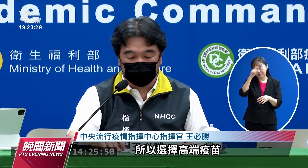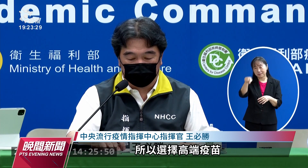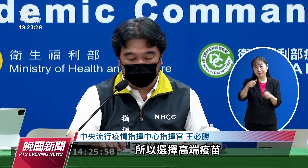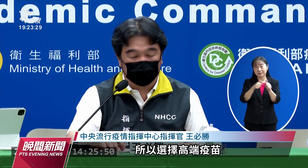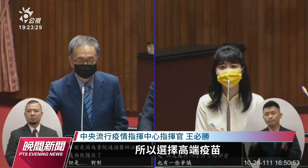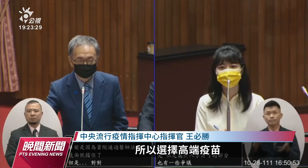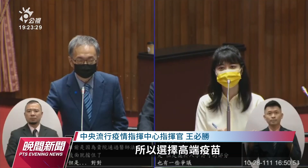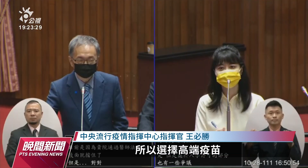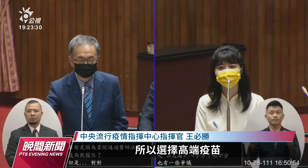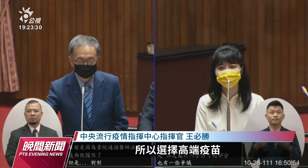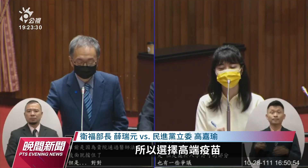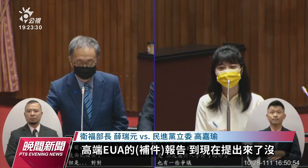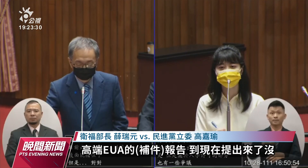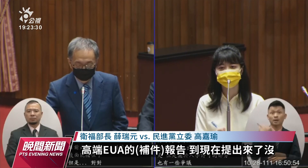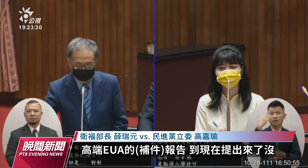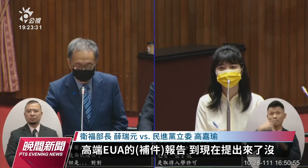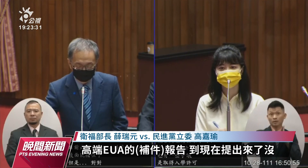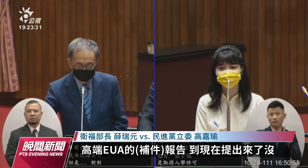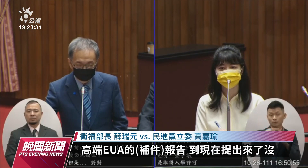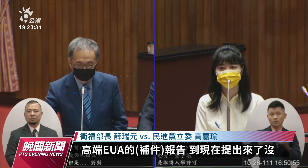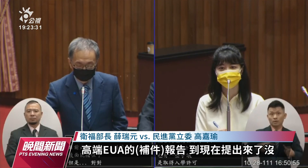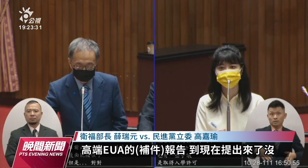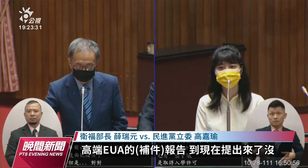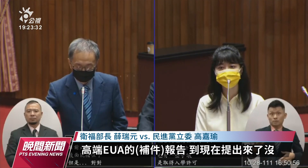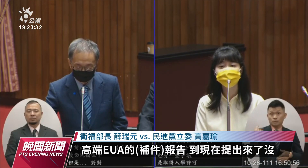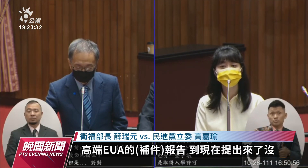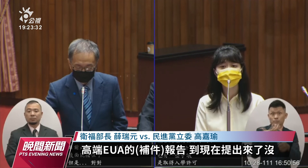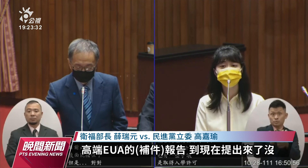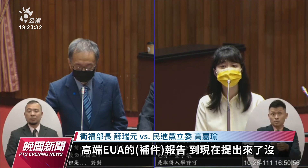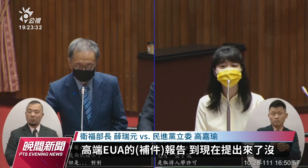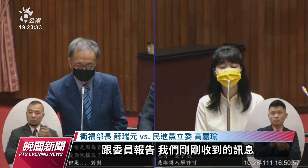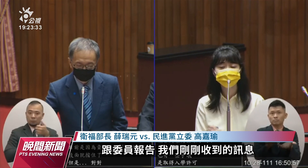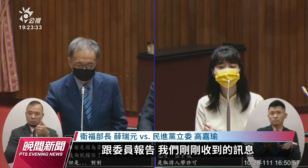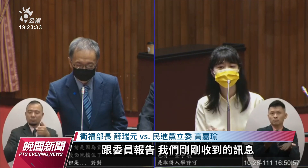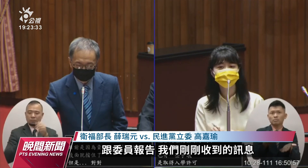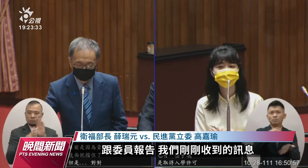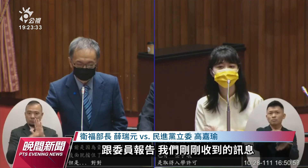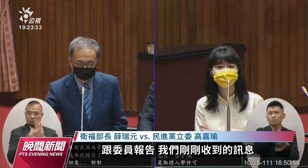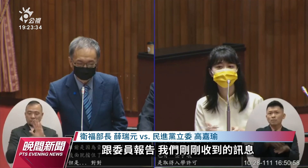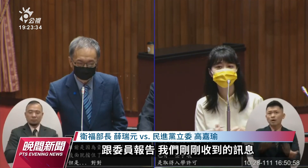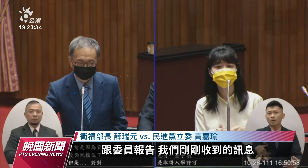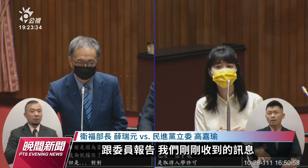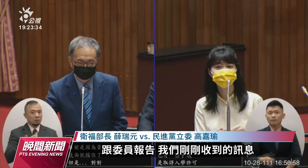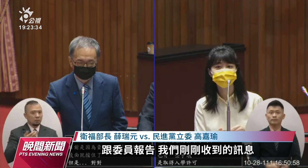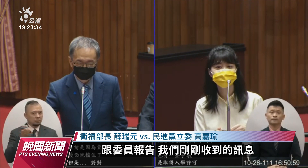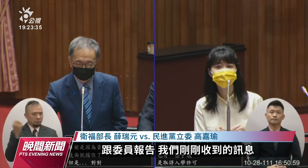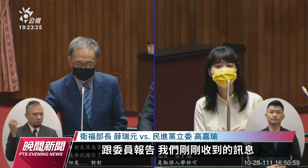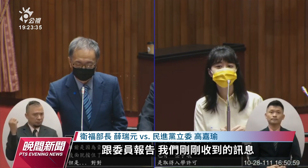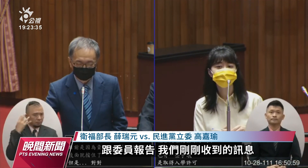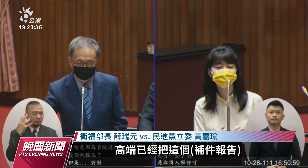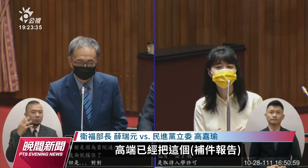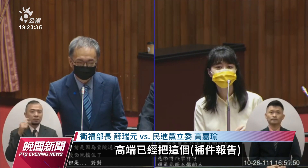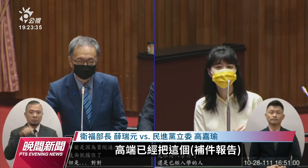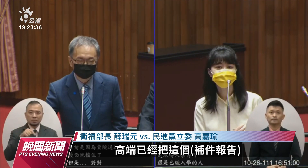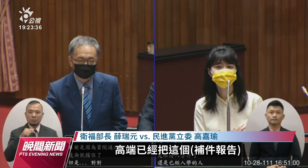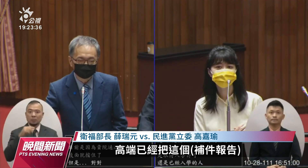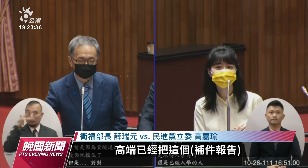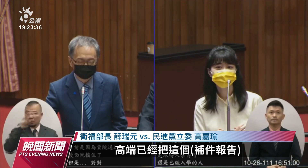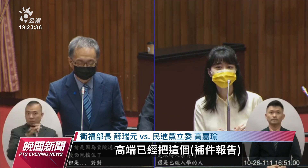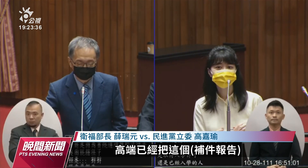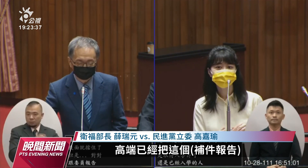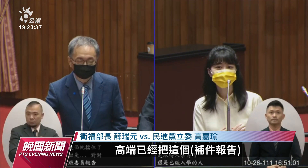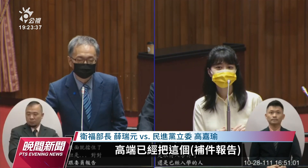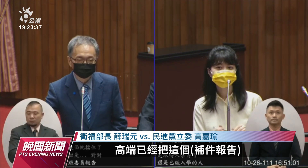选择高端疫苗。 高端 EUA 的报告到现在提出来了。 詹委员报告，我们刚刚收到的讯息，那高端已经